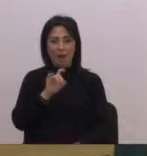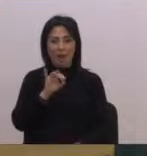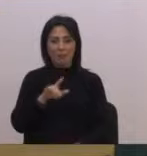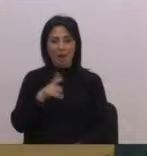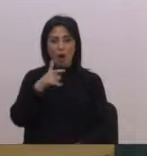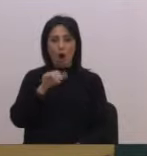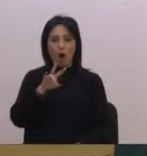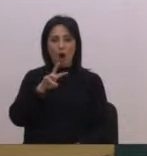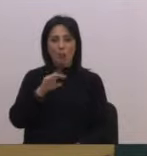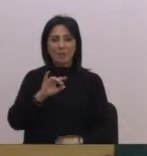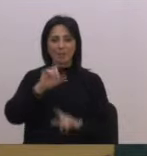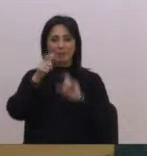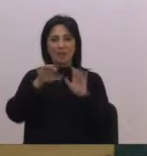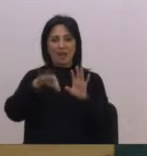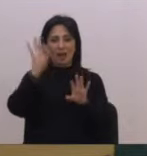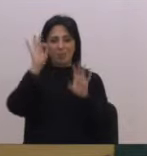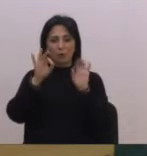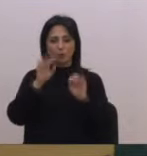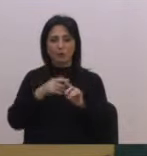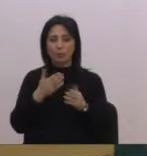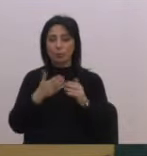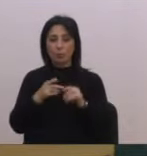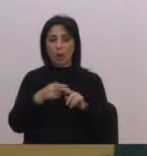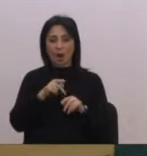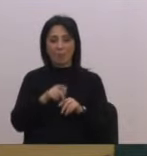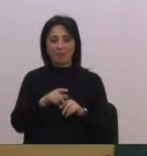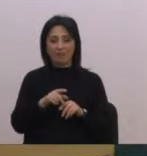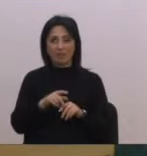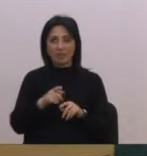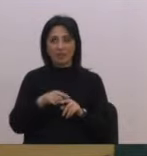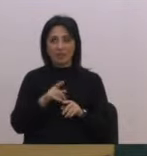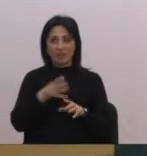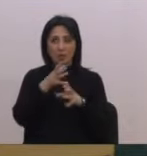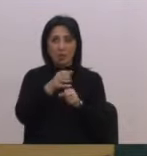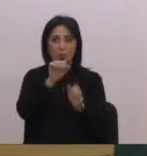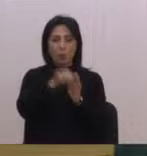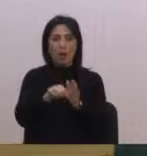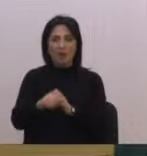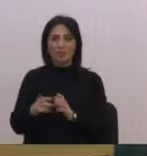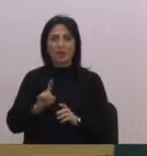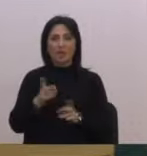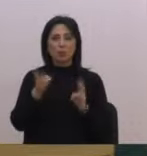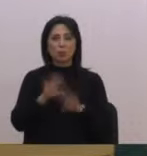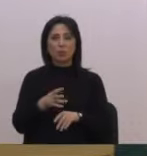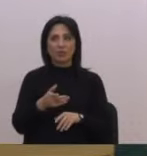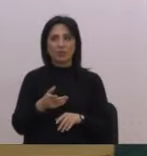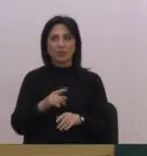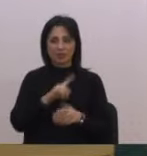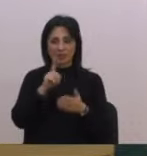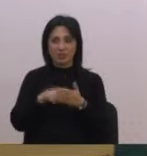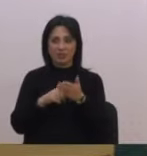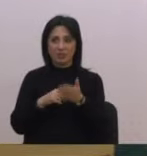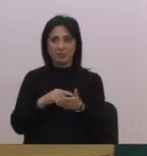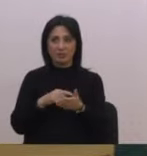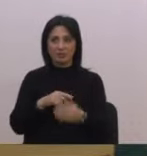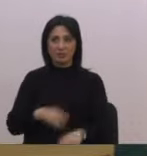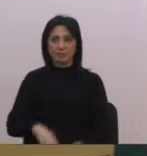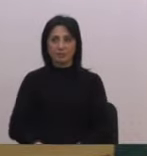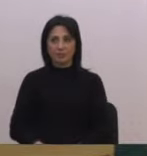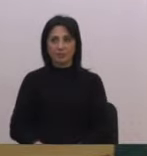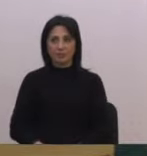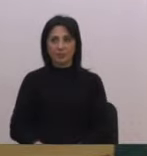გომის მთით არის გამორჩეული, და თუ ამას ვუკლავთ მას, რაზღა უტოვებთ დავსვამდე კითხვას.